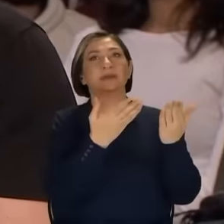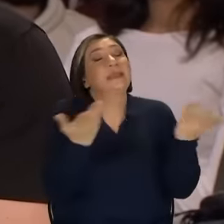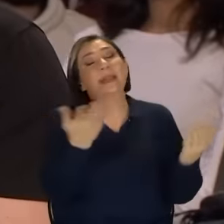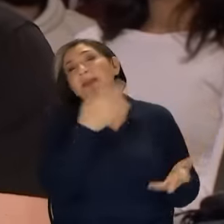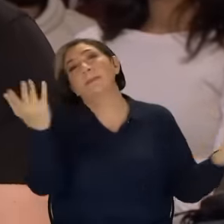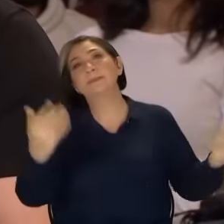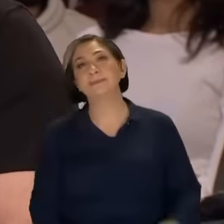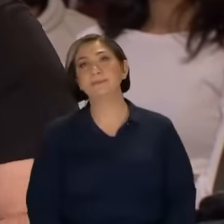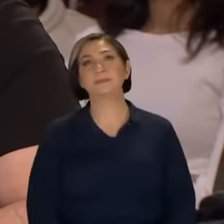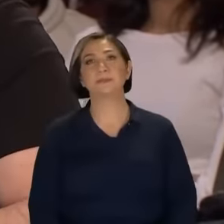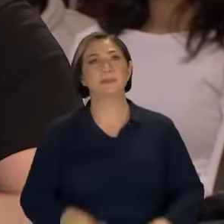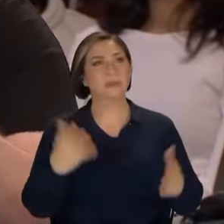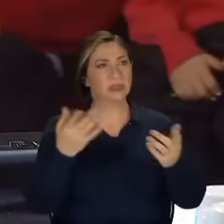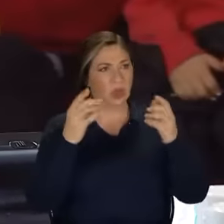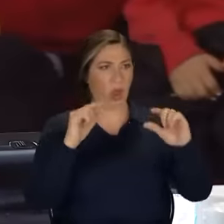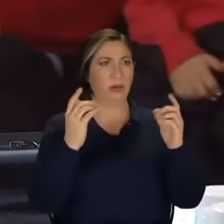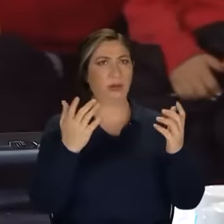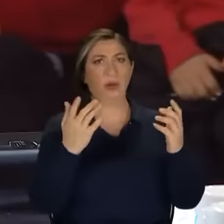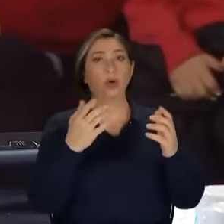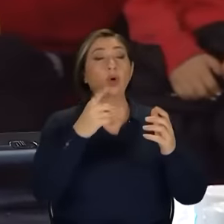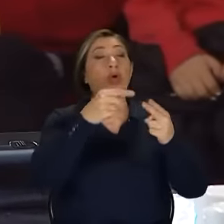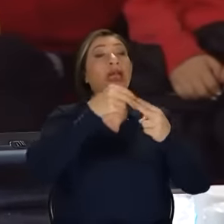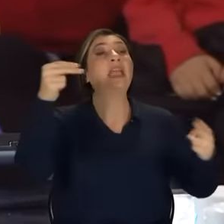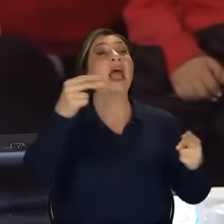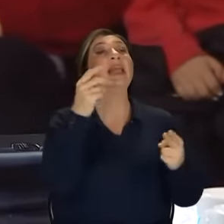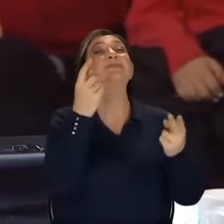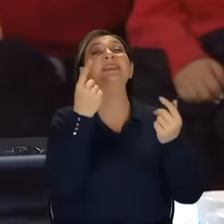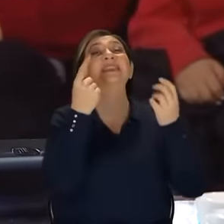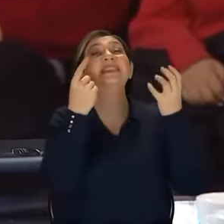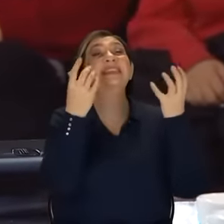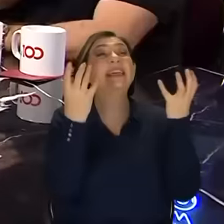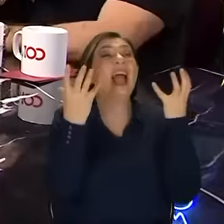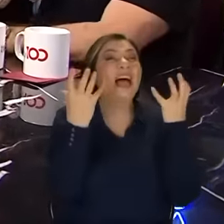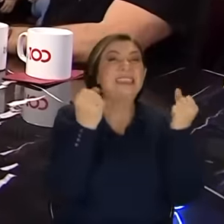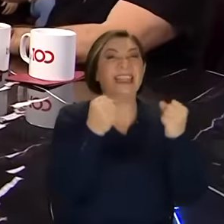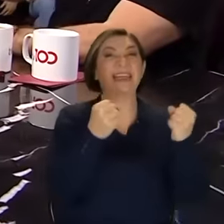Ne bileyim ben, nasıl hoşuma gidiyor. Ya? Kalın yani, mevzu kalın.